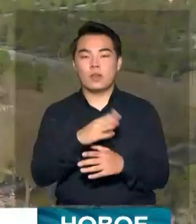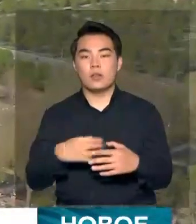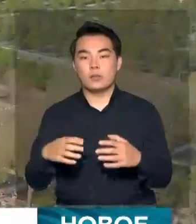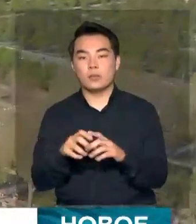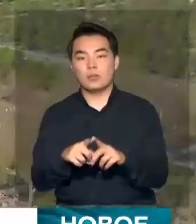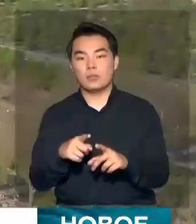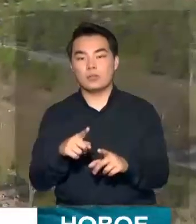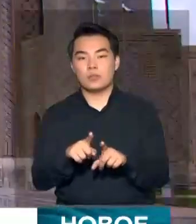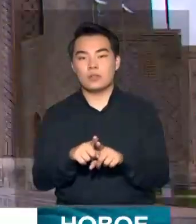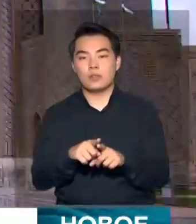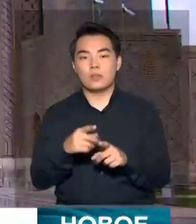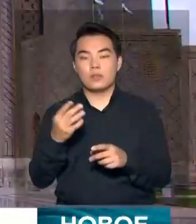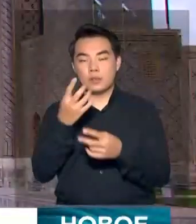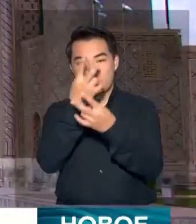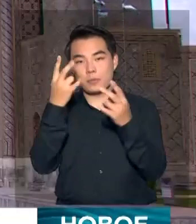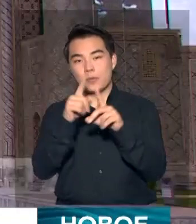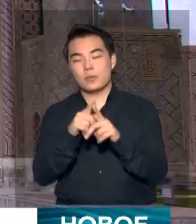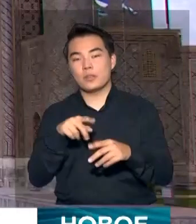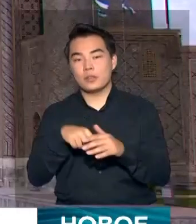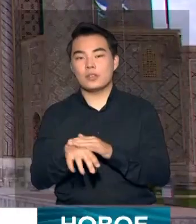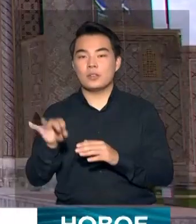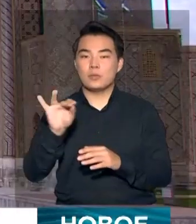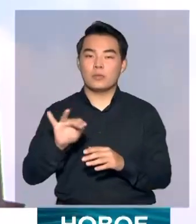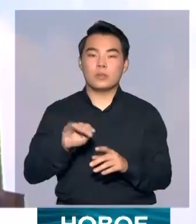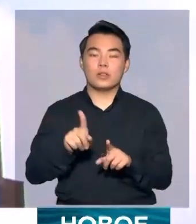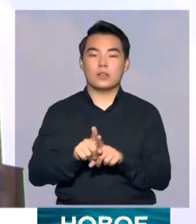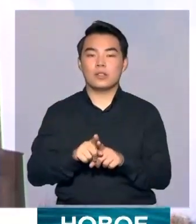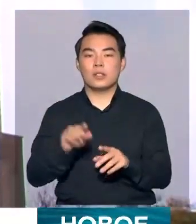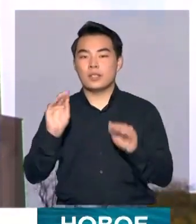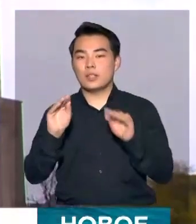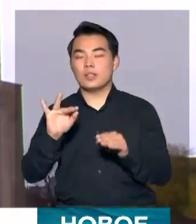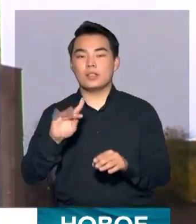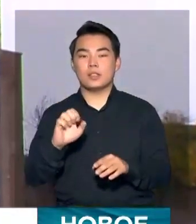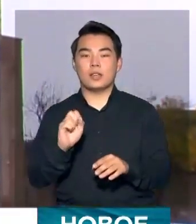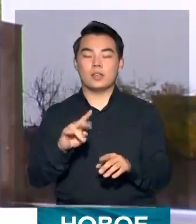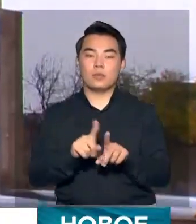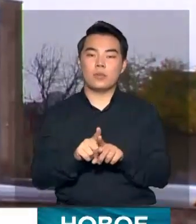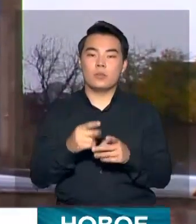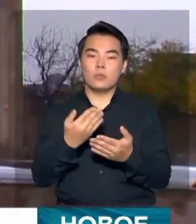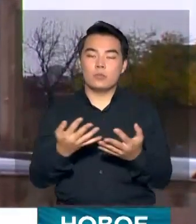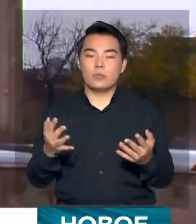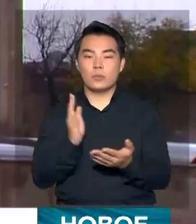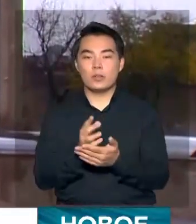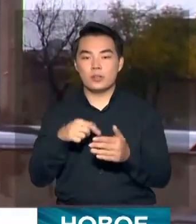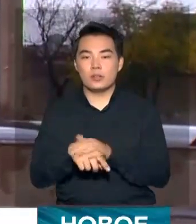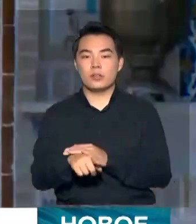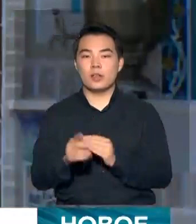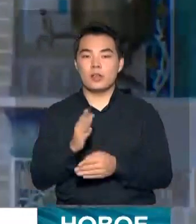старинных достопримечательностей и святынь с уникальной историей и замысловатым дизайном. Таков гостеприимный